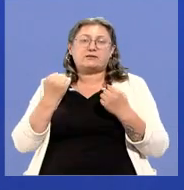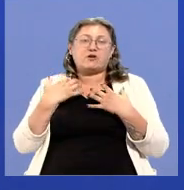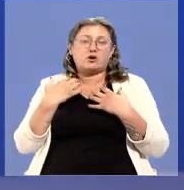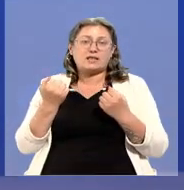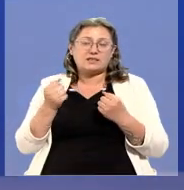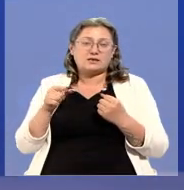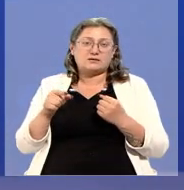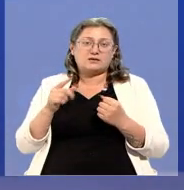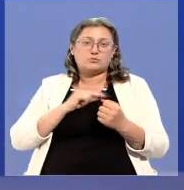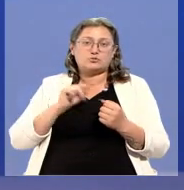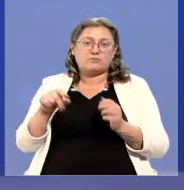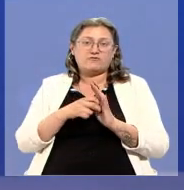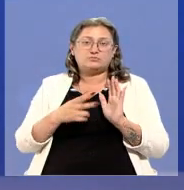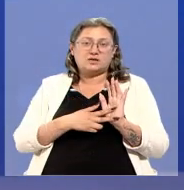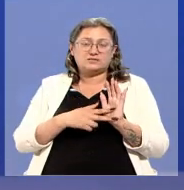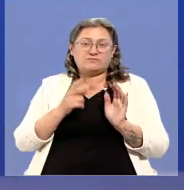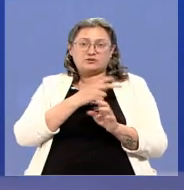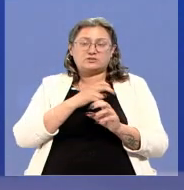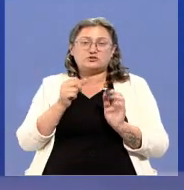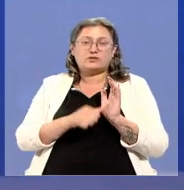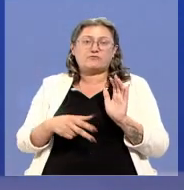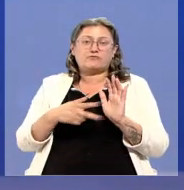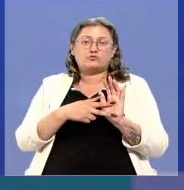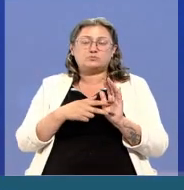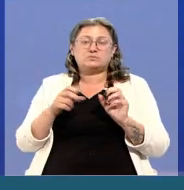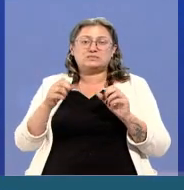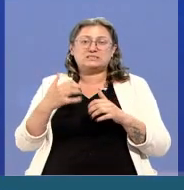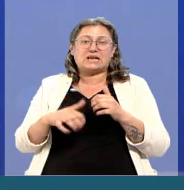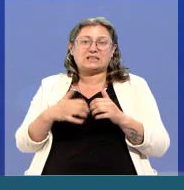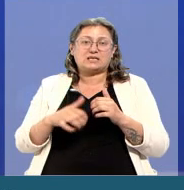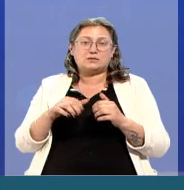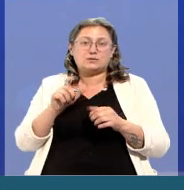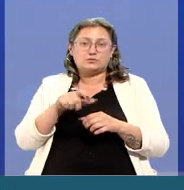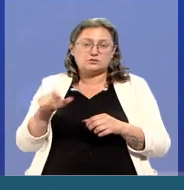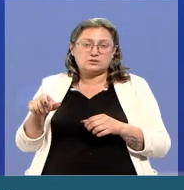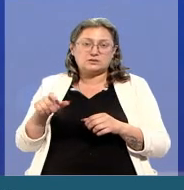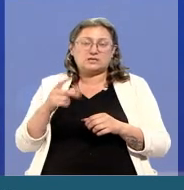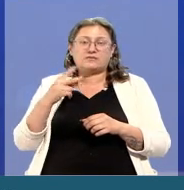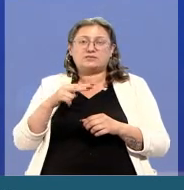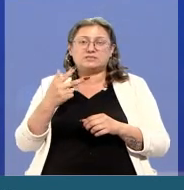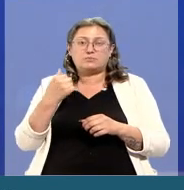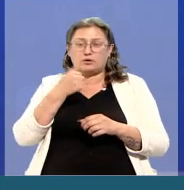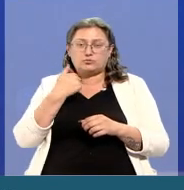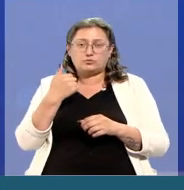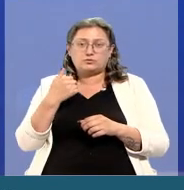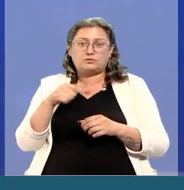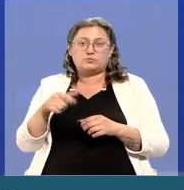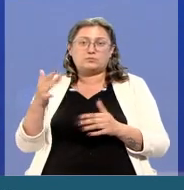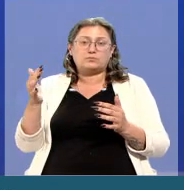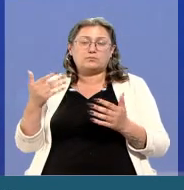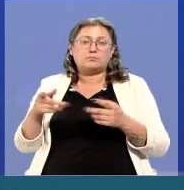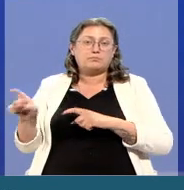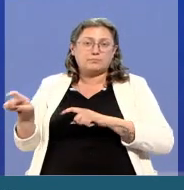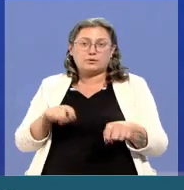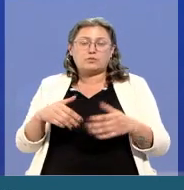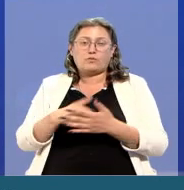127,7% өскен. Ағымдағы жылдың 6 айында жеке кәсіпорындармен 5 миллиард теңге инвестицияланды. Шағын және